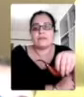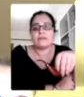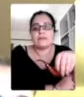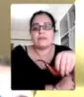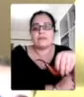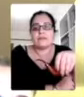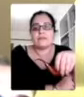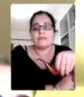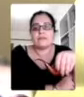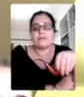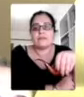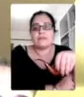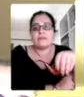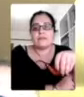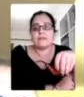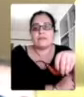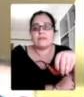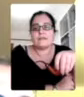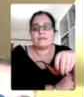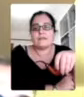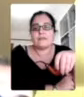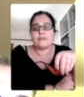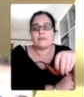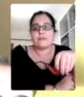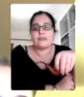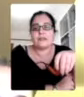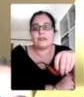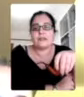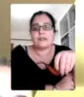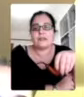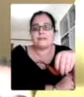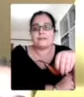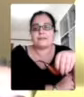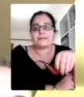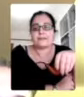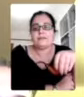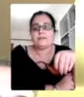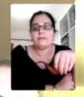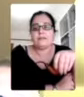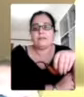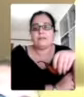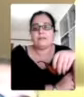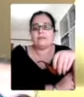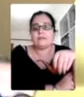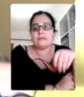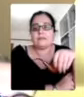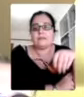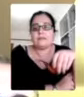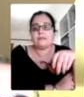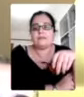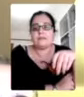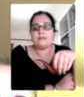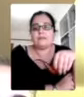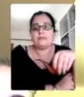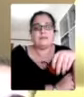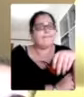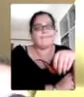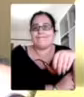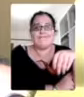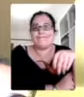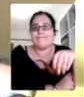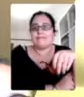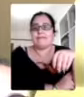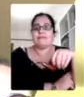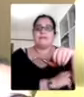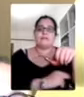kadar hızlı oluşacak bir şey değildir. Siz çanağın içini temizliyorsunuz her içimden sonra. Benim pek tasvip ettiğim bir şey değil. Çanağın içiyle